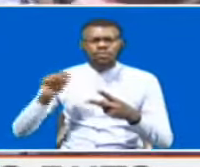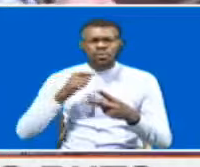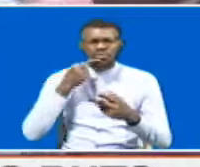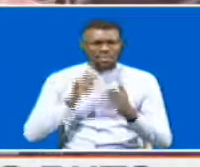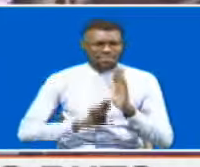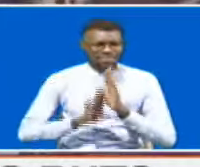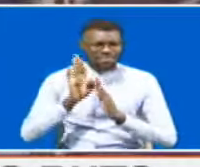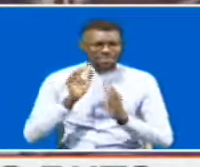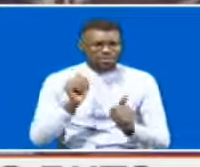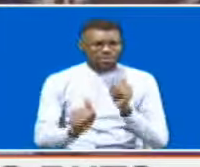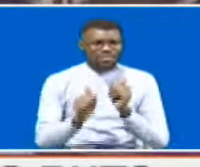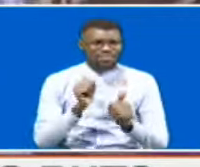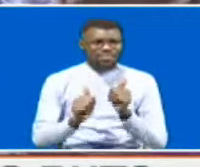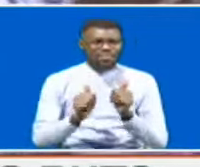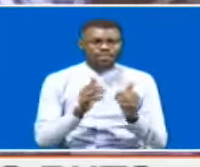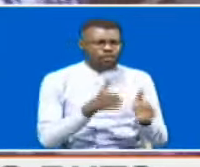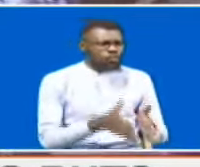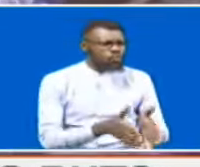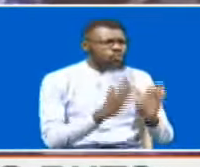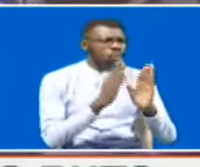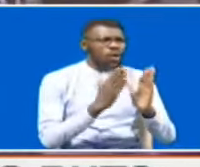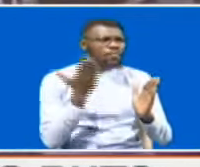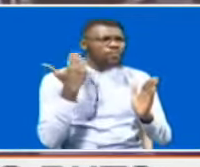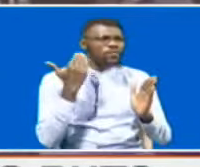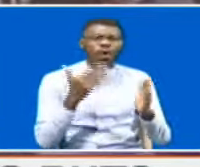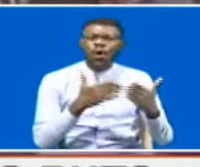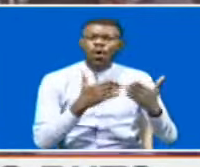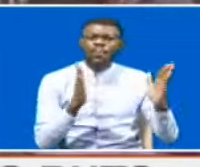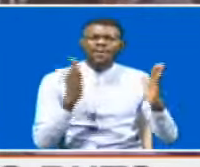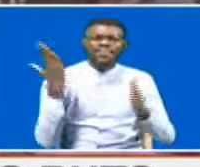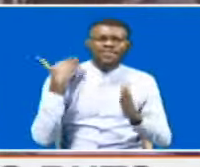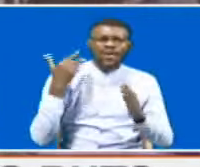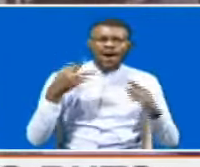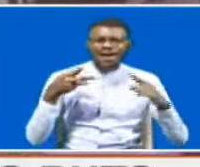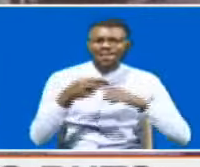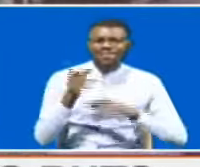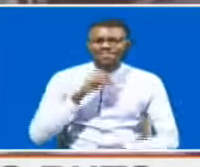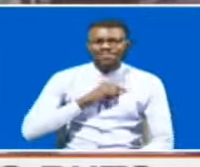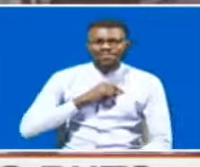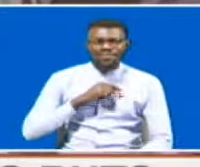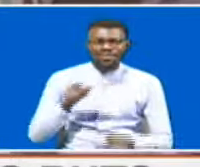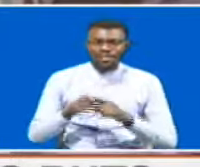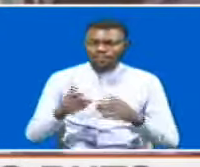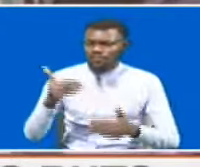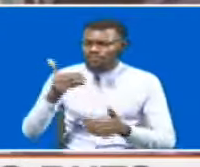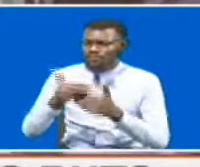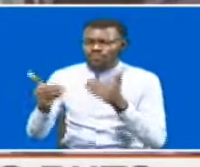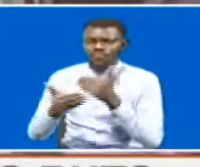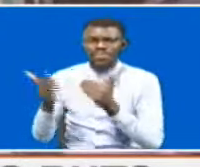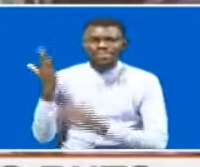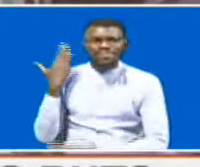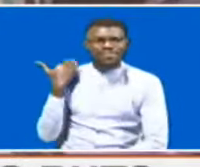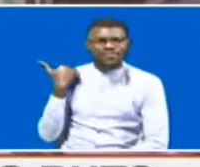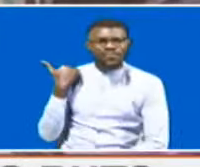maendeleo. Barabara ile walifungua kitambo. Majengo Kisambai,